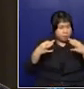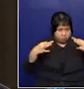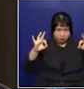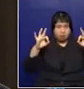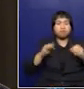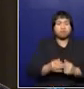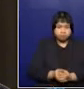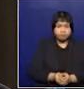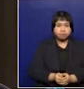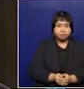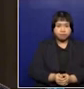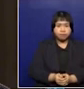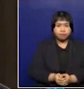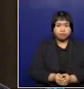ฮะ